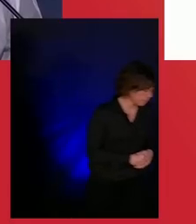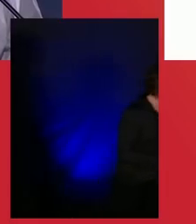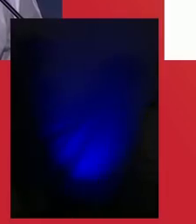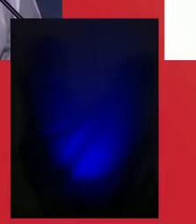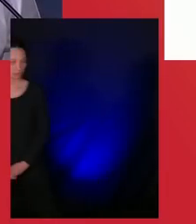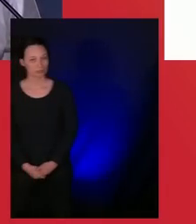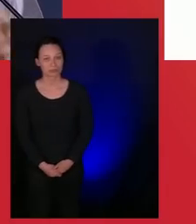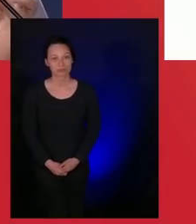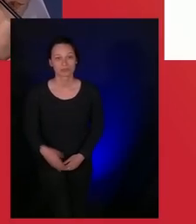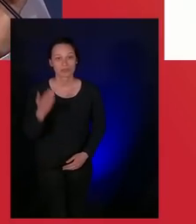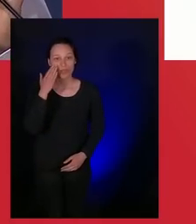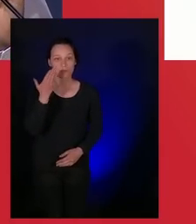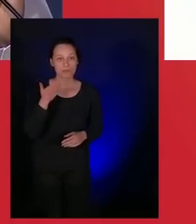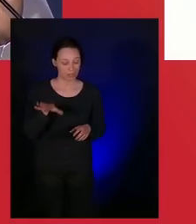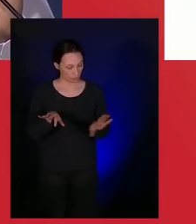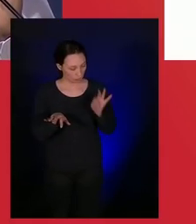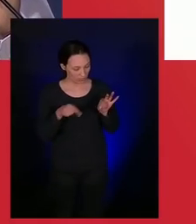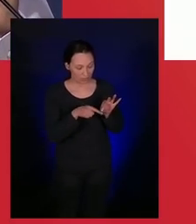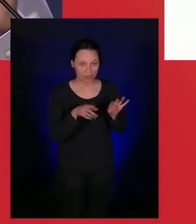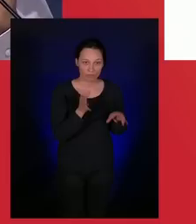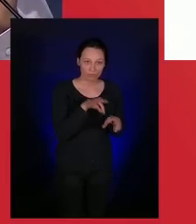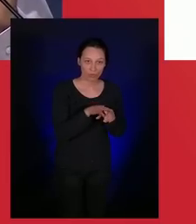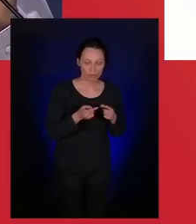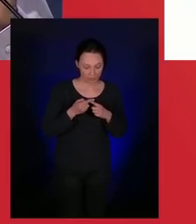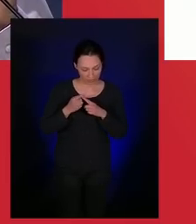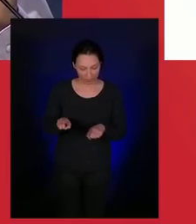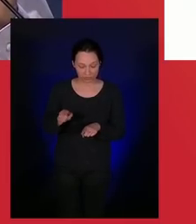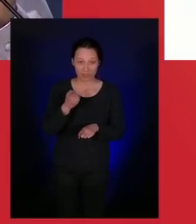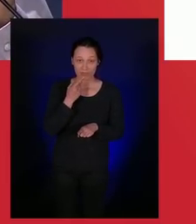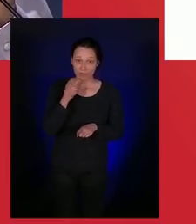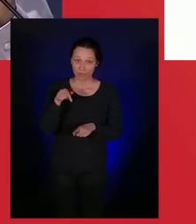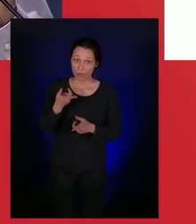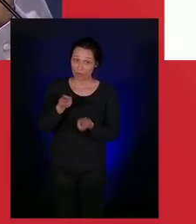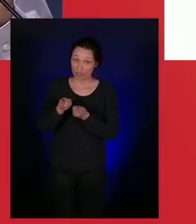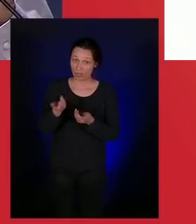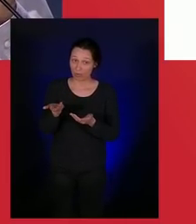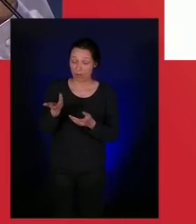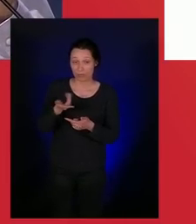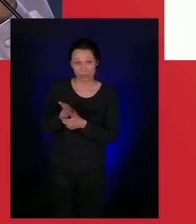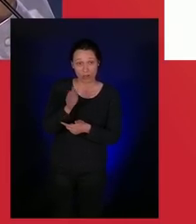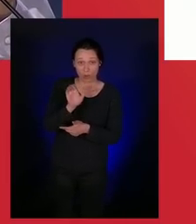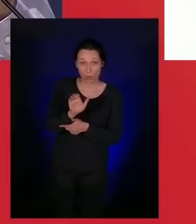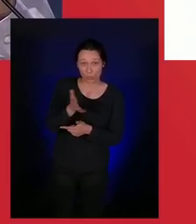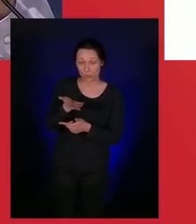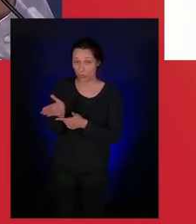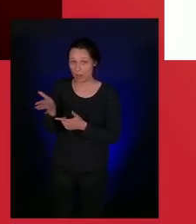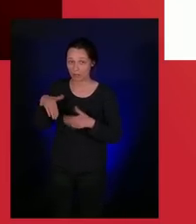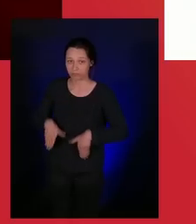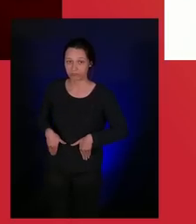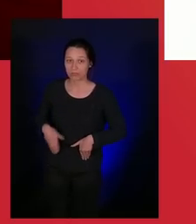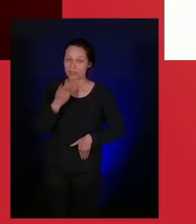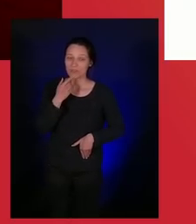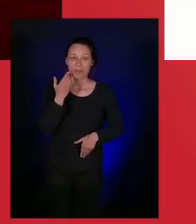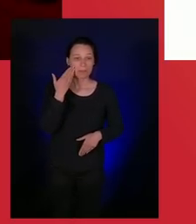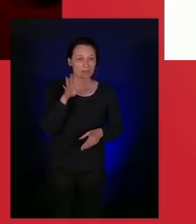faites un vote différencié, vous n'avez à gérer que les contre et que les abstentions. Les pour sont calculés automatiquement